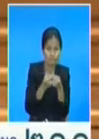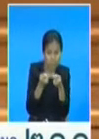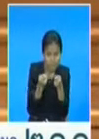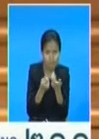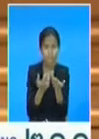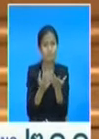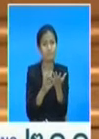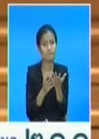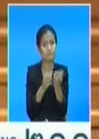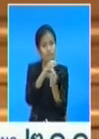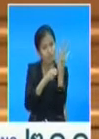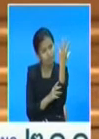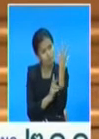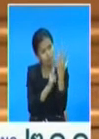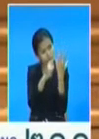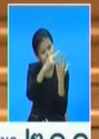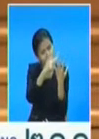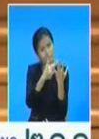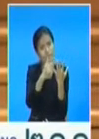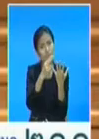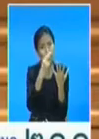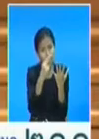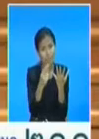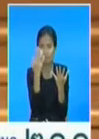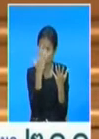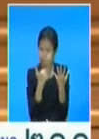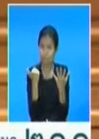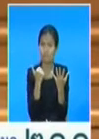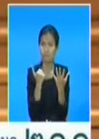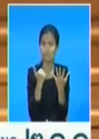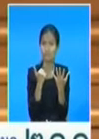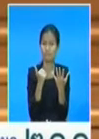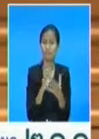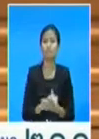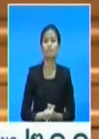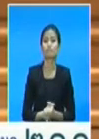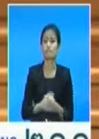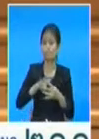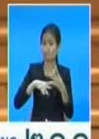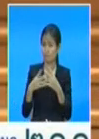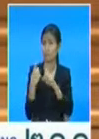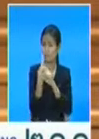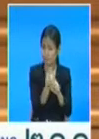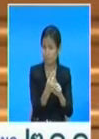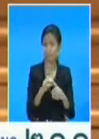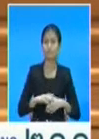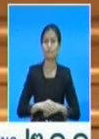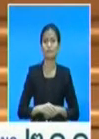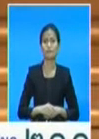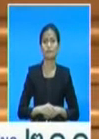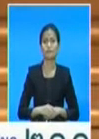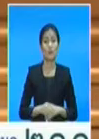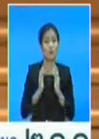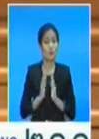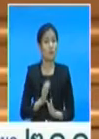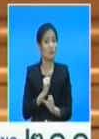ตามแผนก็คือต้องเป็นไปตามหลักลุกกรรมหลักลุกกรรมคนทำคือ